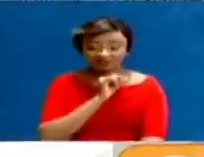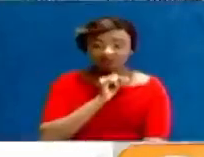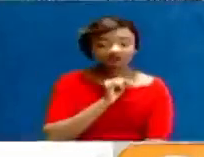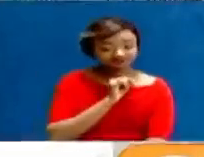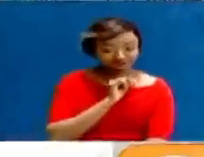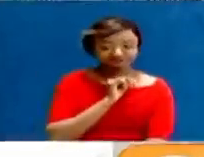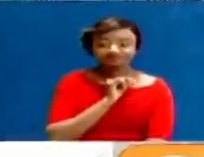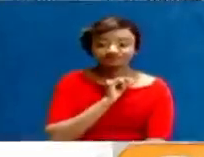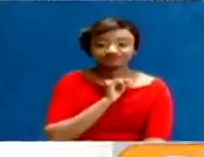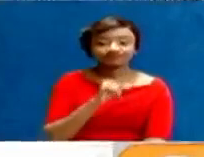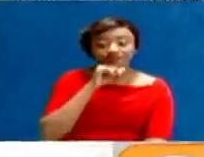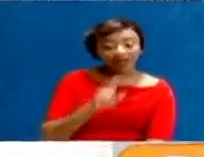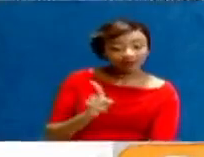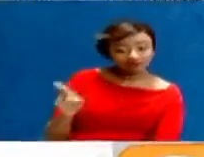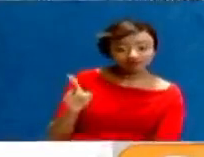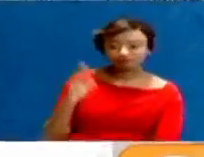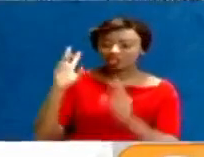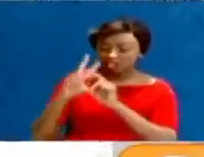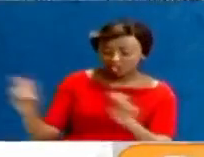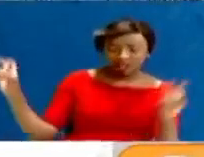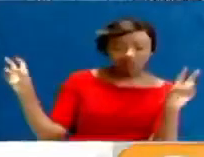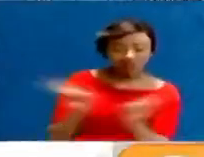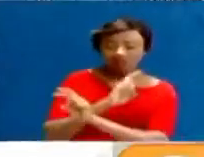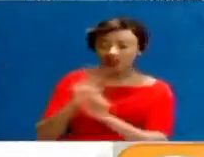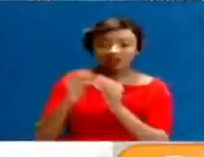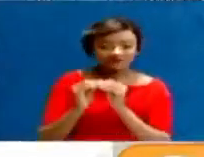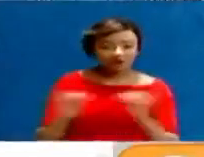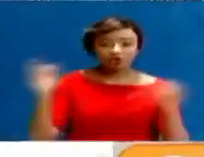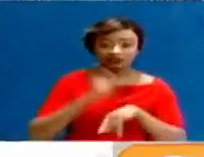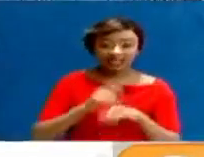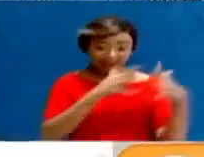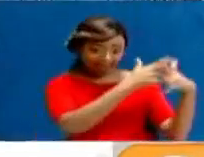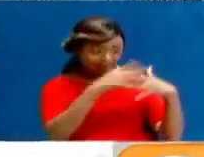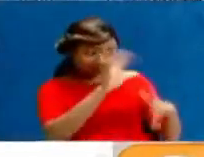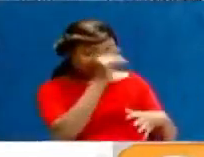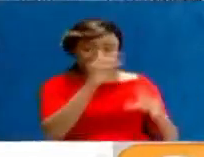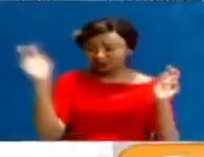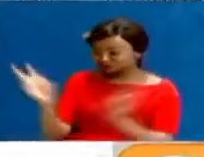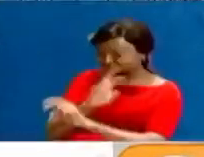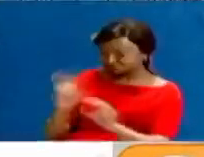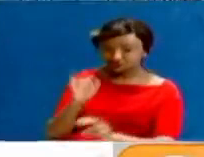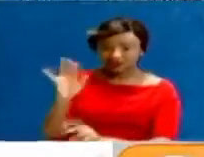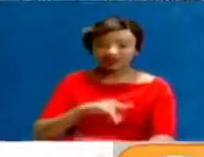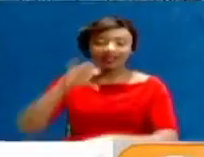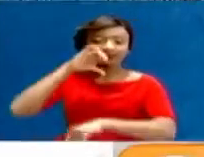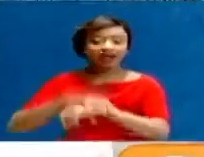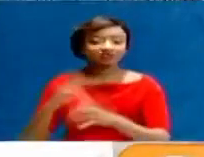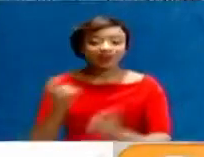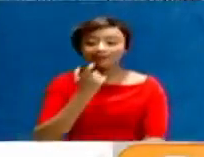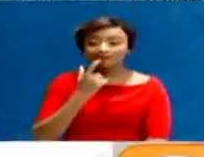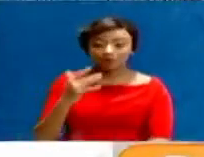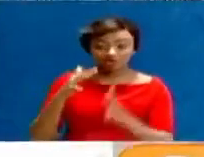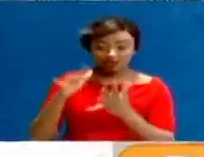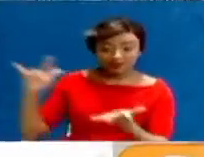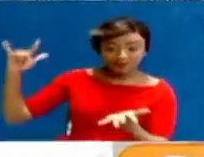mjini Mombasa. Mansur, ambaye amekuwa akisakwa kwa muda mrefu na serikali ya Marekani, alikamatwa katika uwanja wa ndege wa kimataifa wa Moi